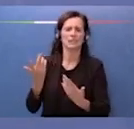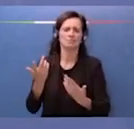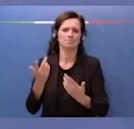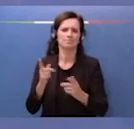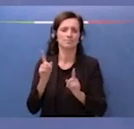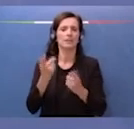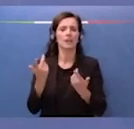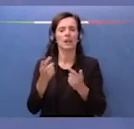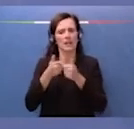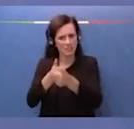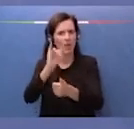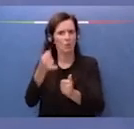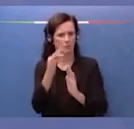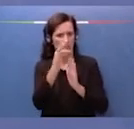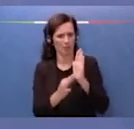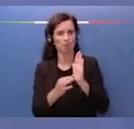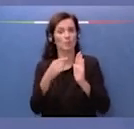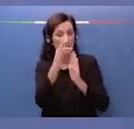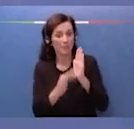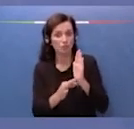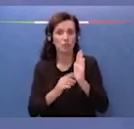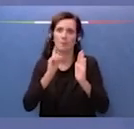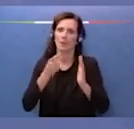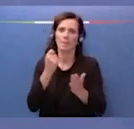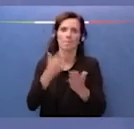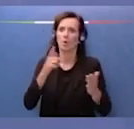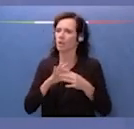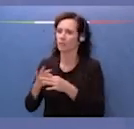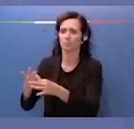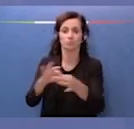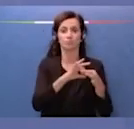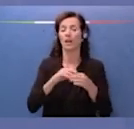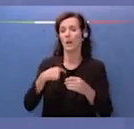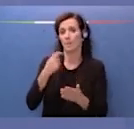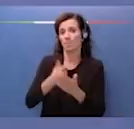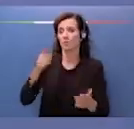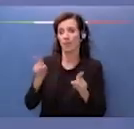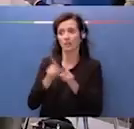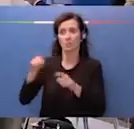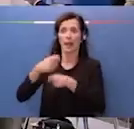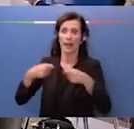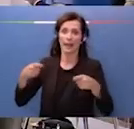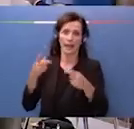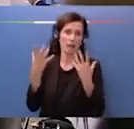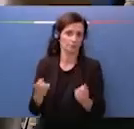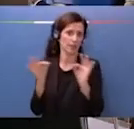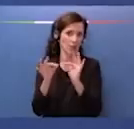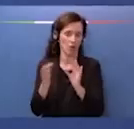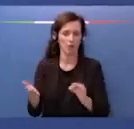si ispira certi principi che ritengo siano condivisi ampiamente anche dalla lega grazie